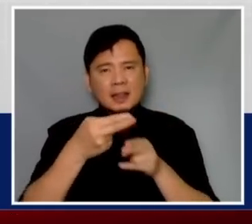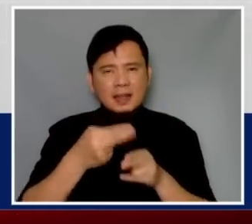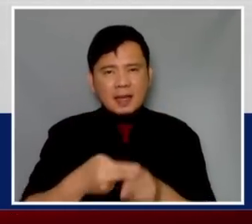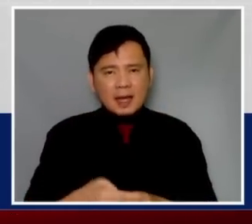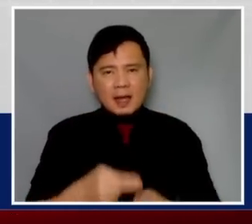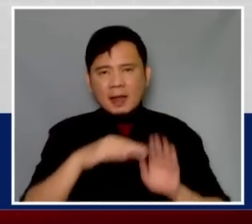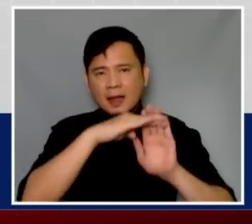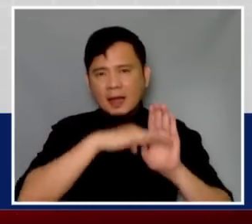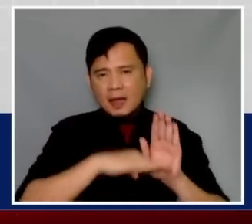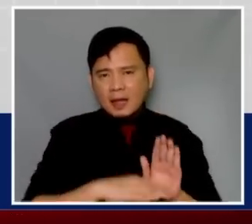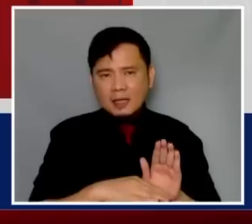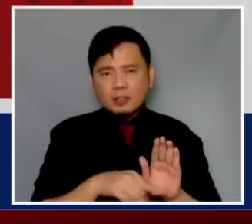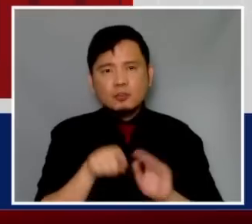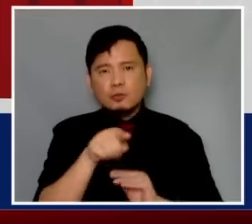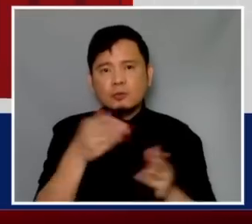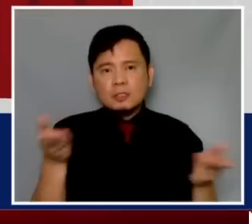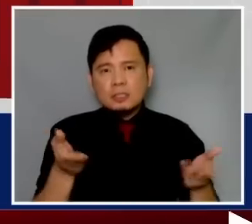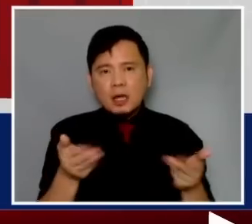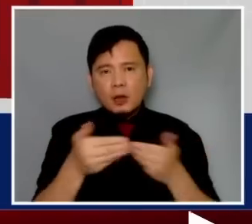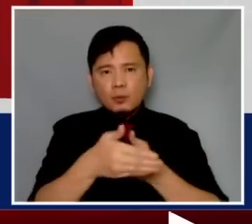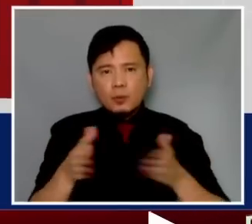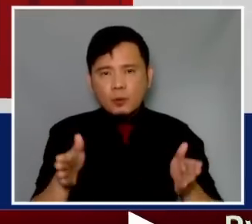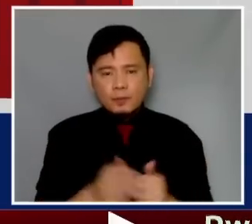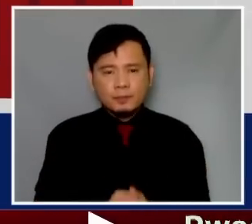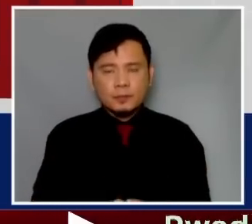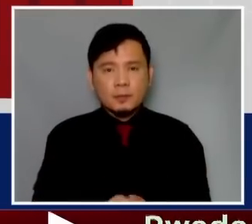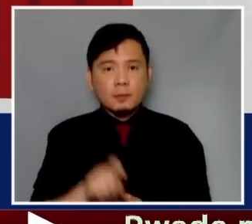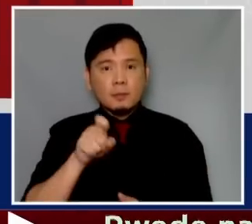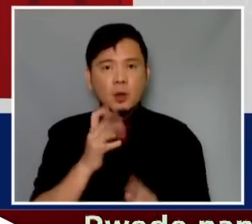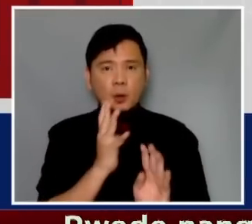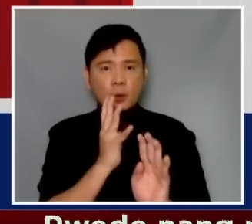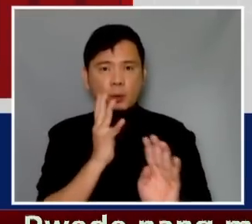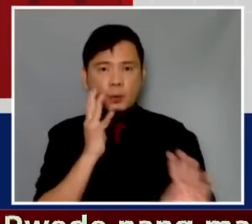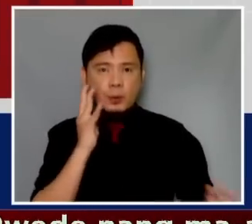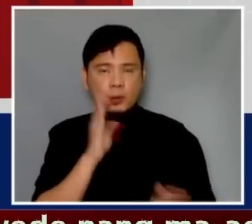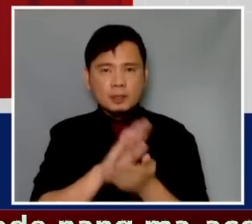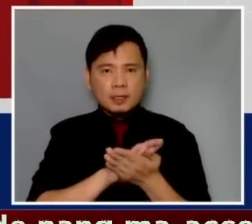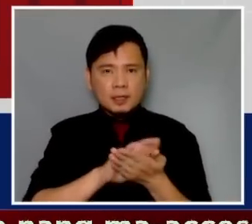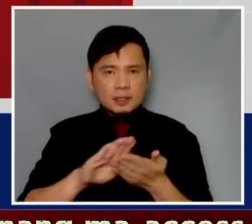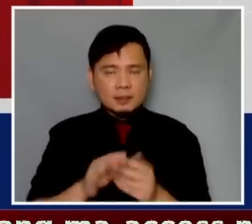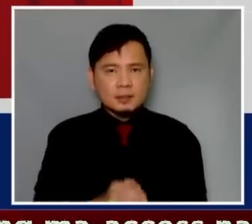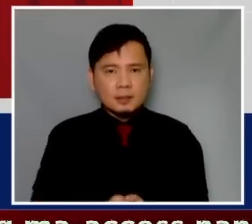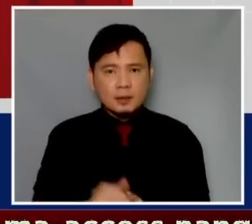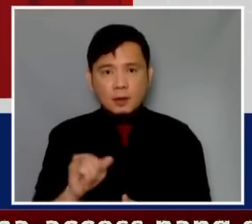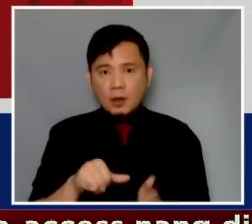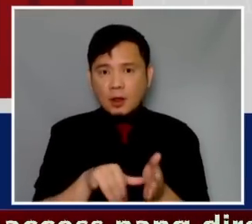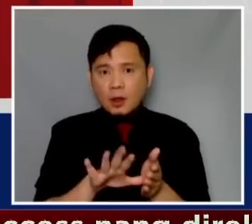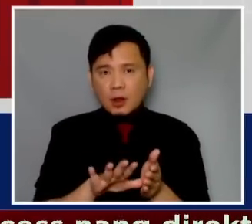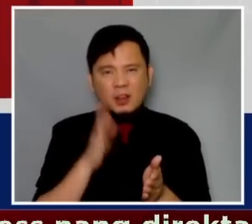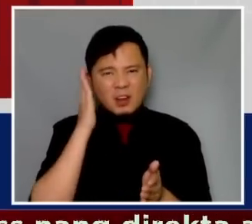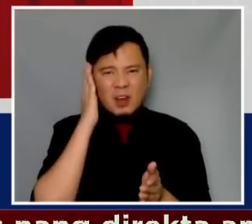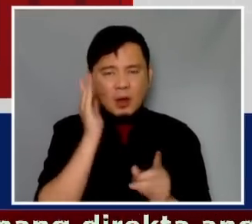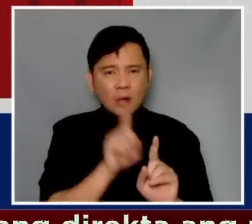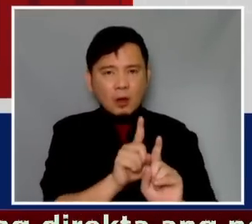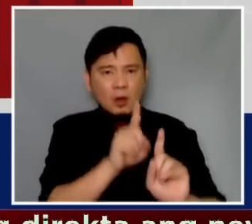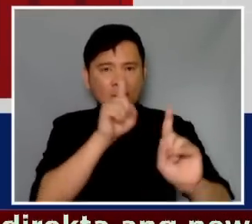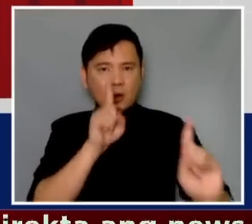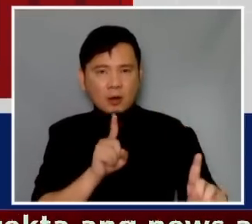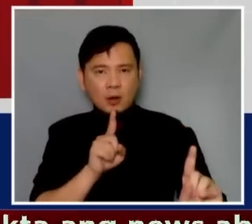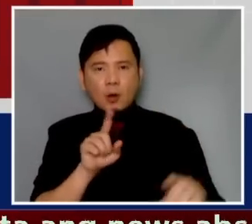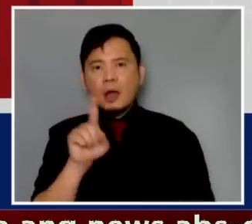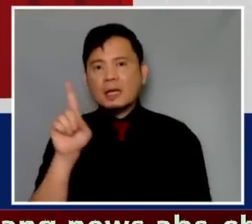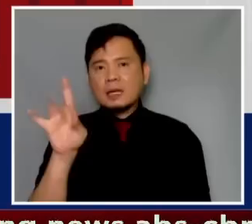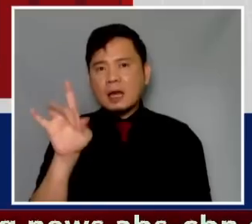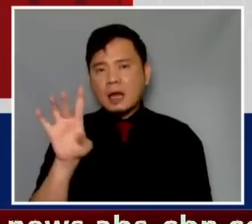saan presinto boboto. Kailangan nakapila ng maayos at ayon sa COMELEC, magkakalayo ng may isang metro. Ang